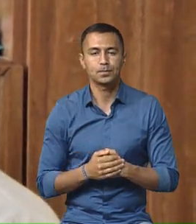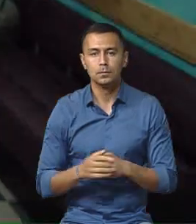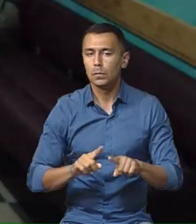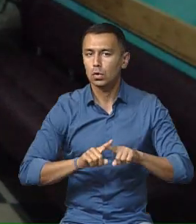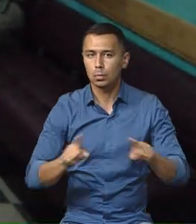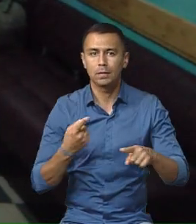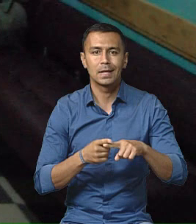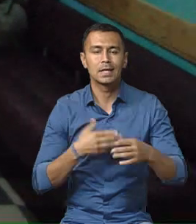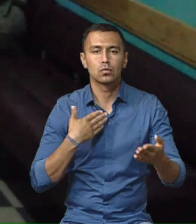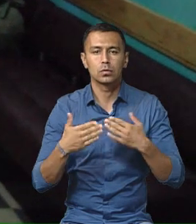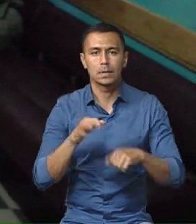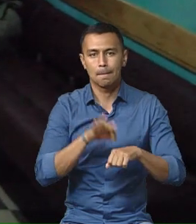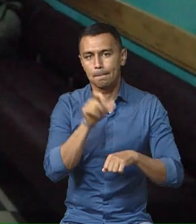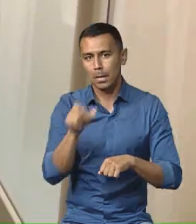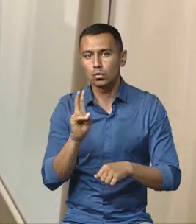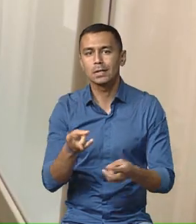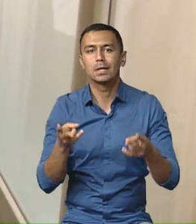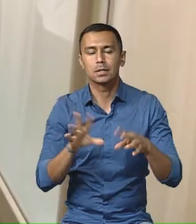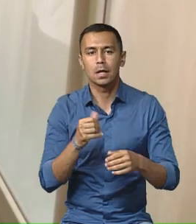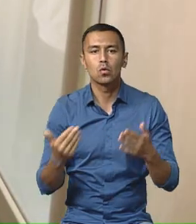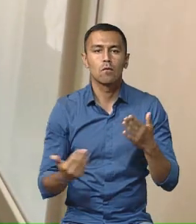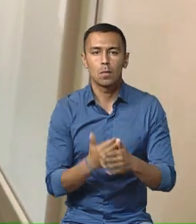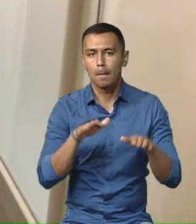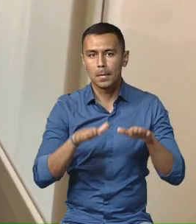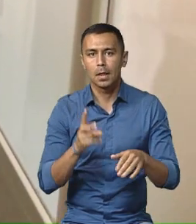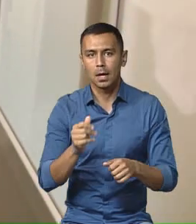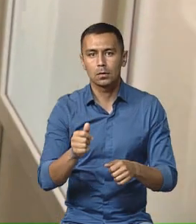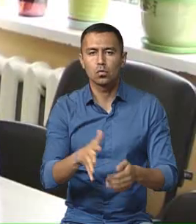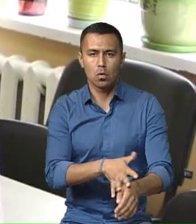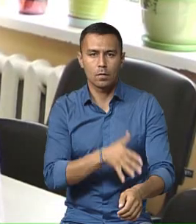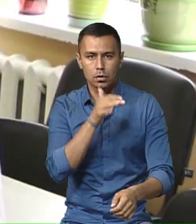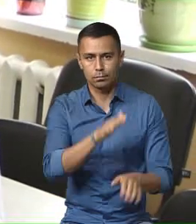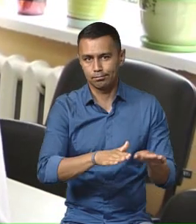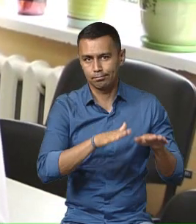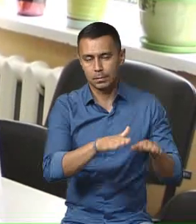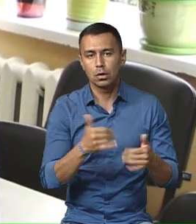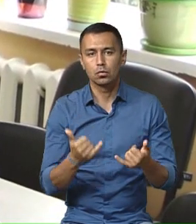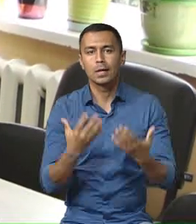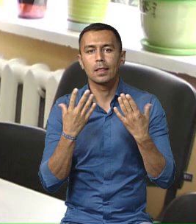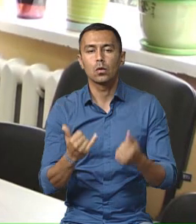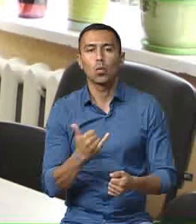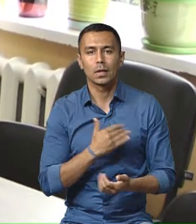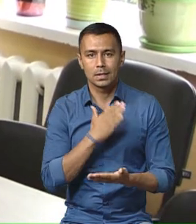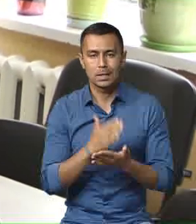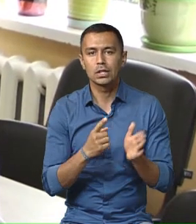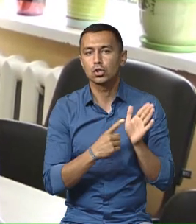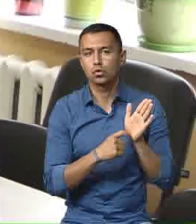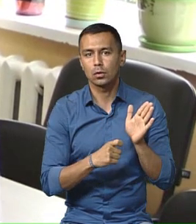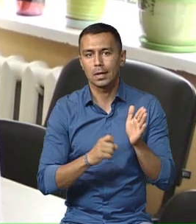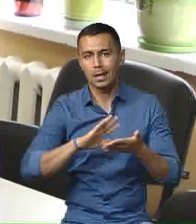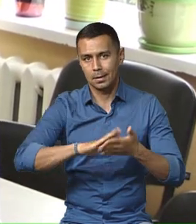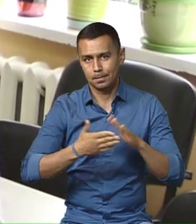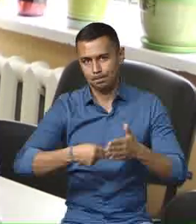Особливо це стосується пацієнтів, які залишаються на новому місці на тривалий час. І на сьогоднішній день у нас є 600